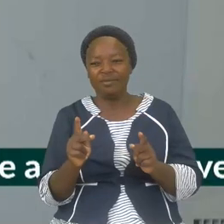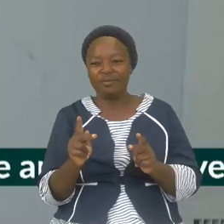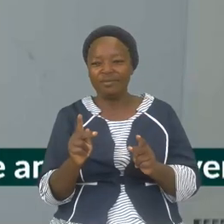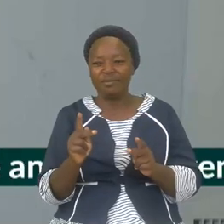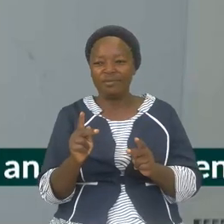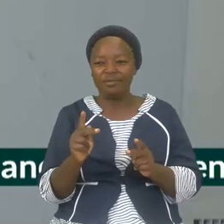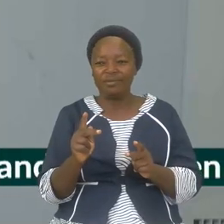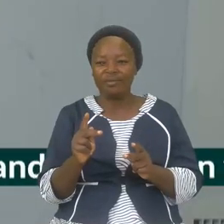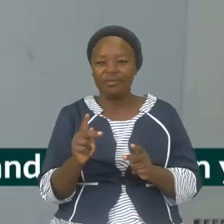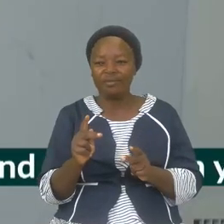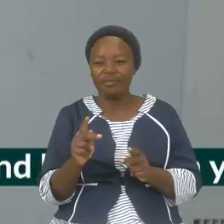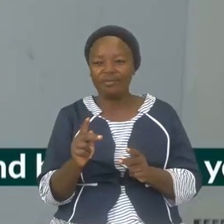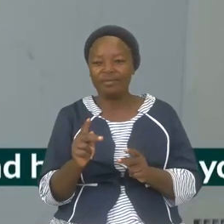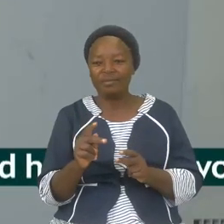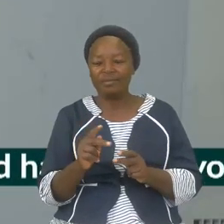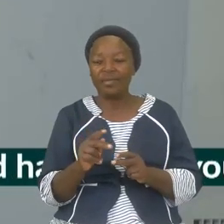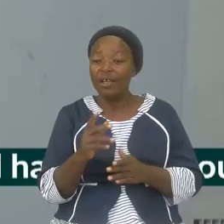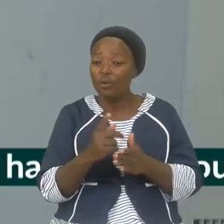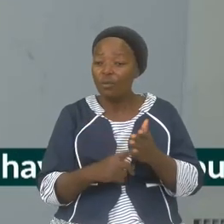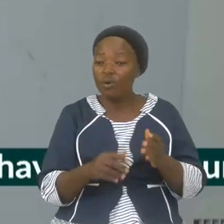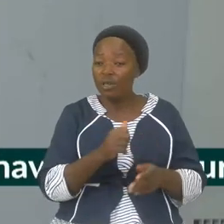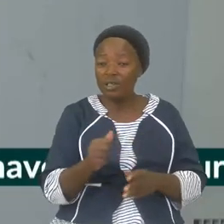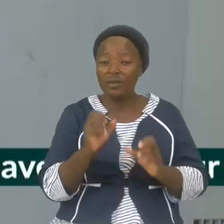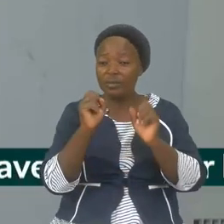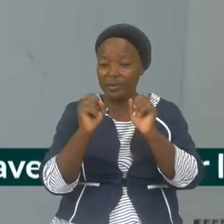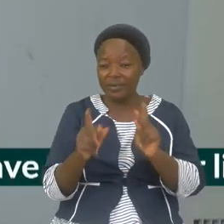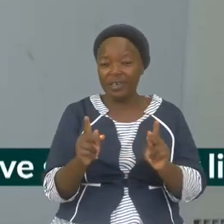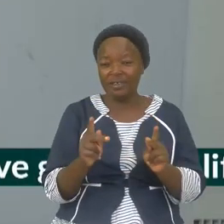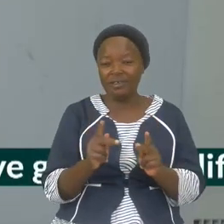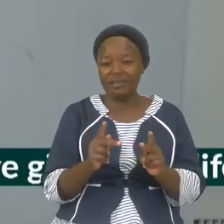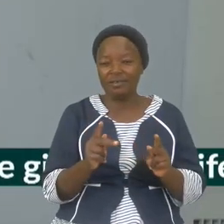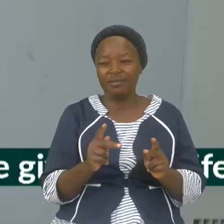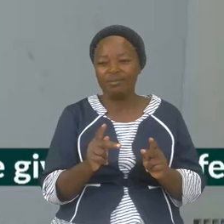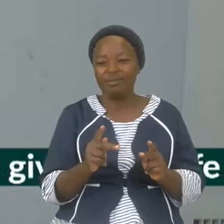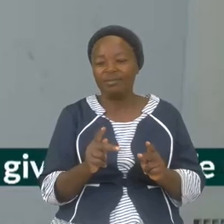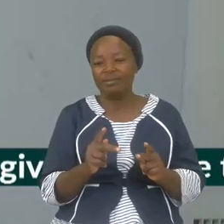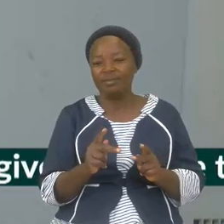vos noms seront écrits au ciel.